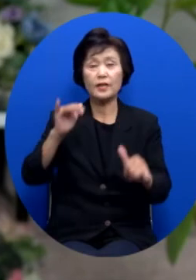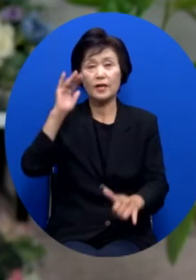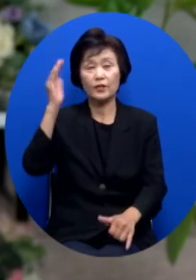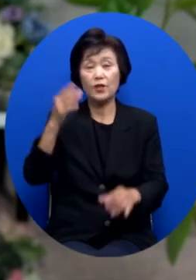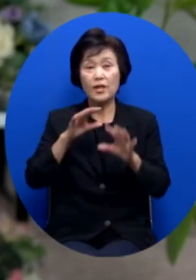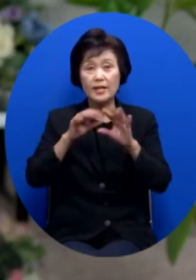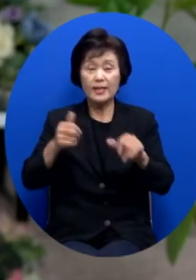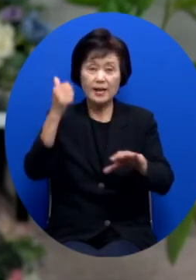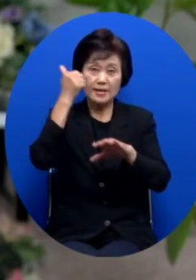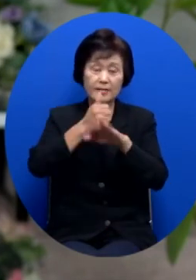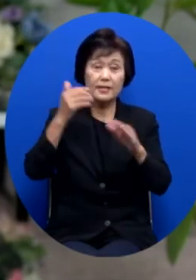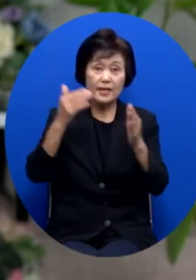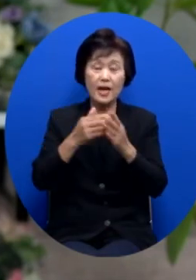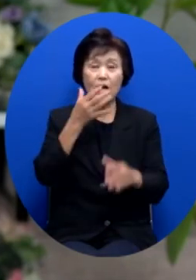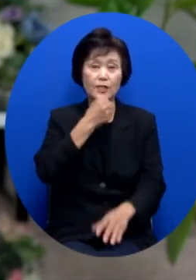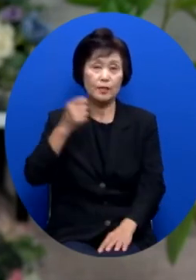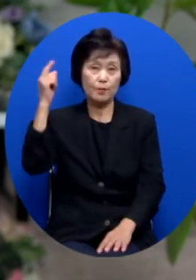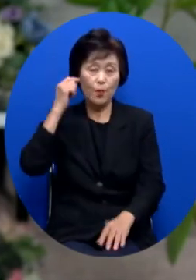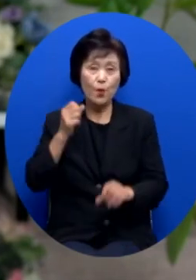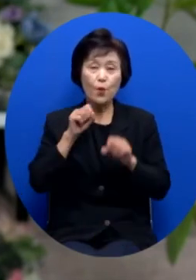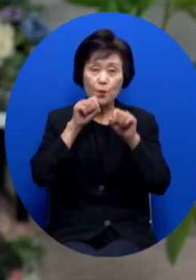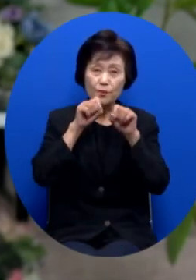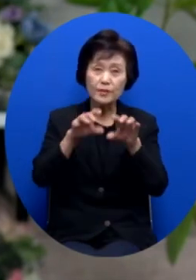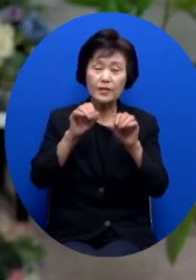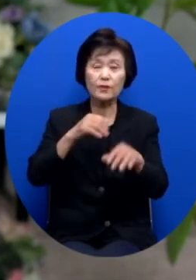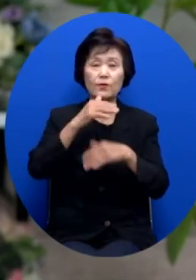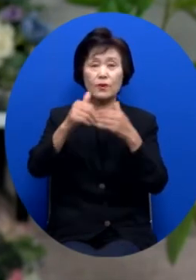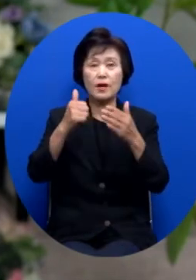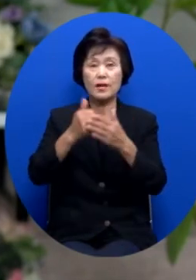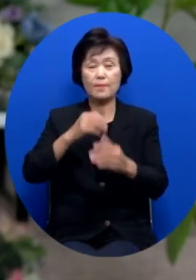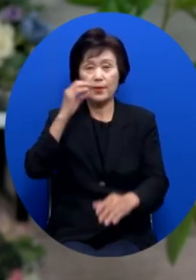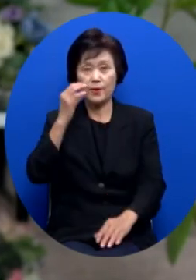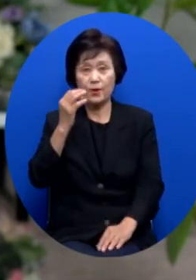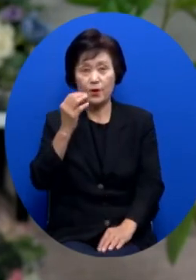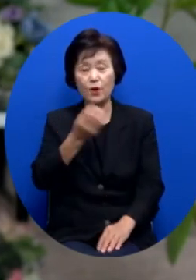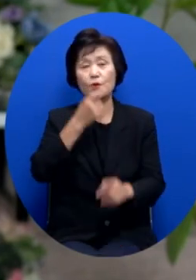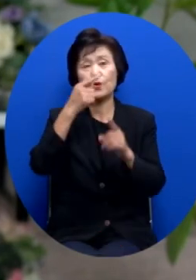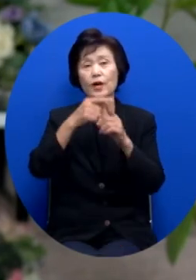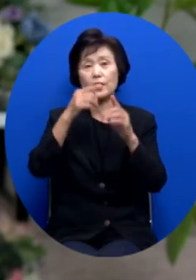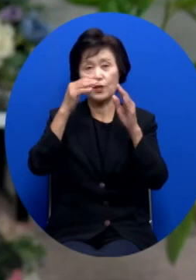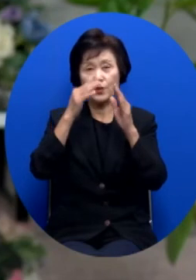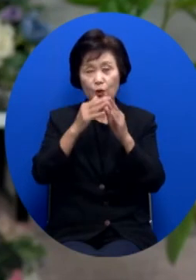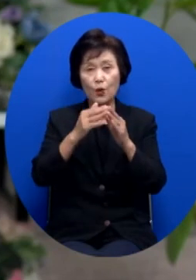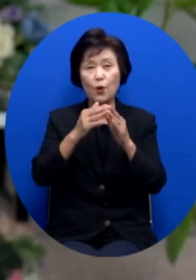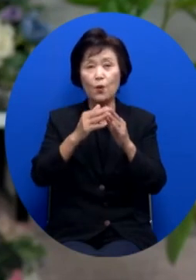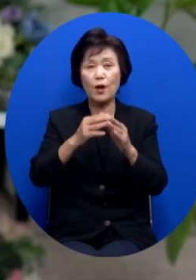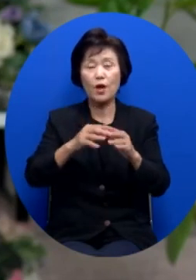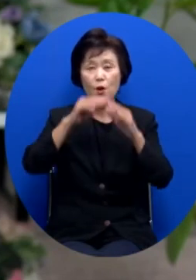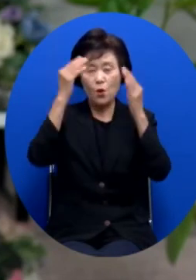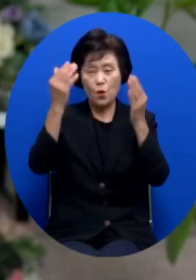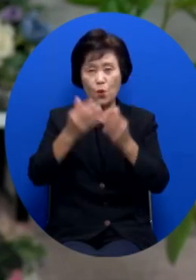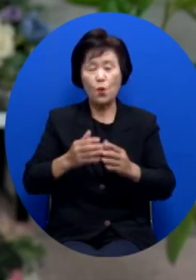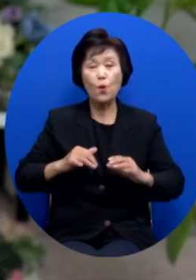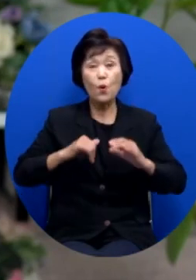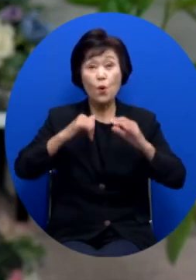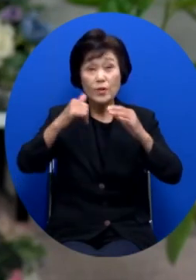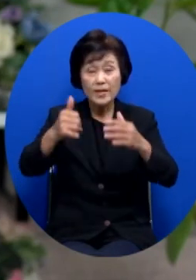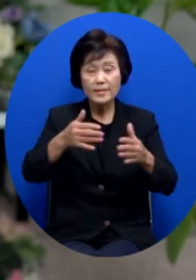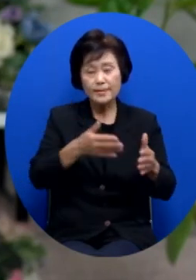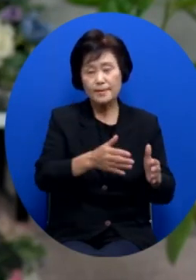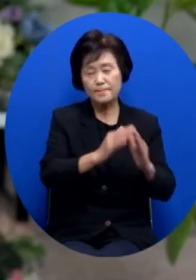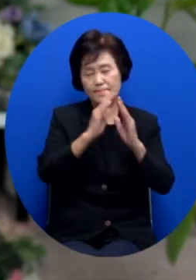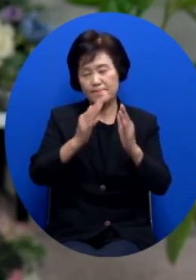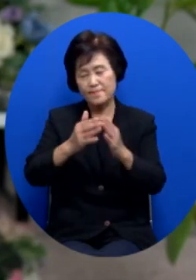땅끝까지 복음을 전파하고 하나님의 거룩한 교회를 온 세상에 세우는